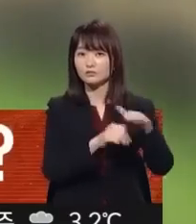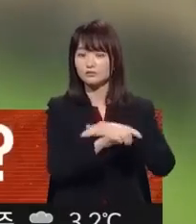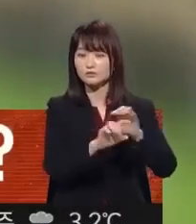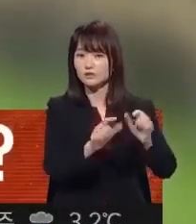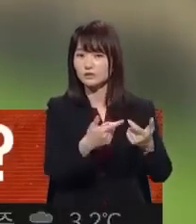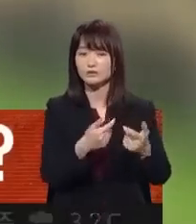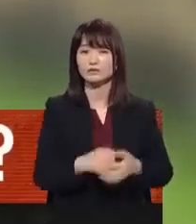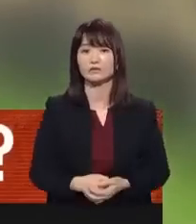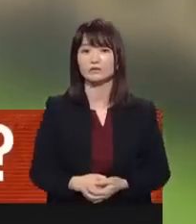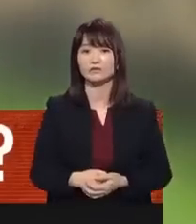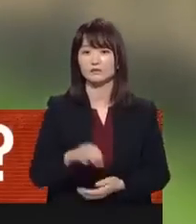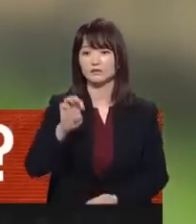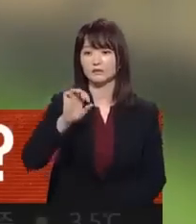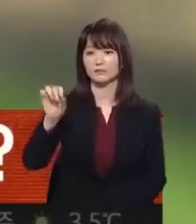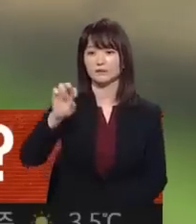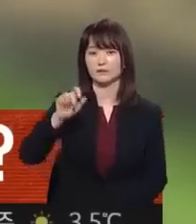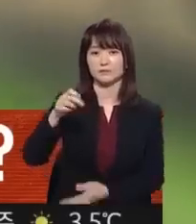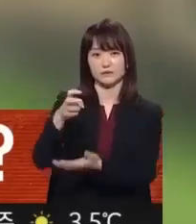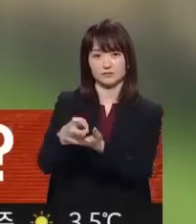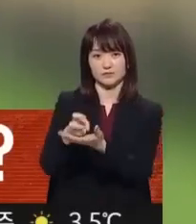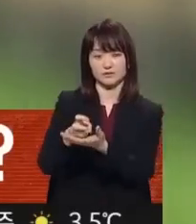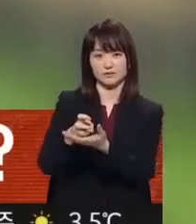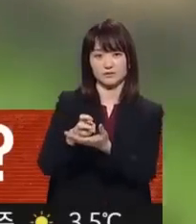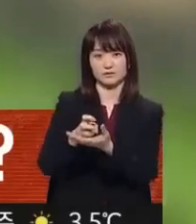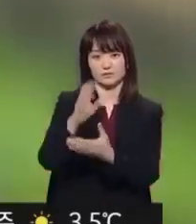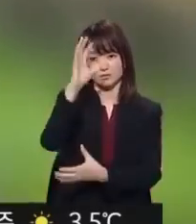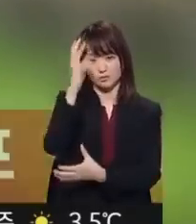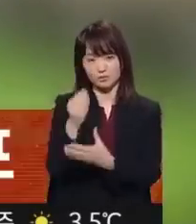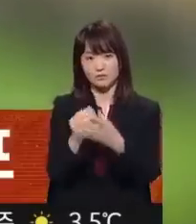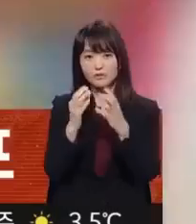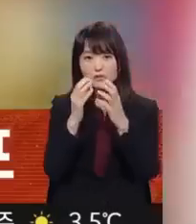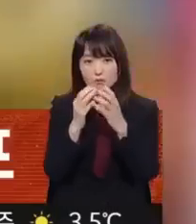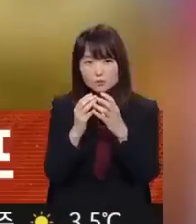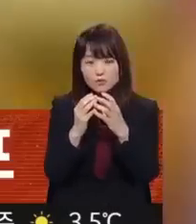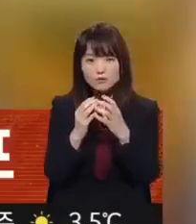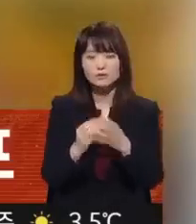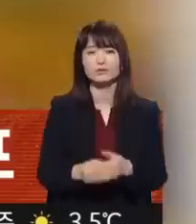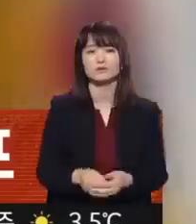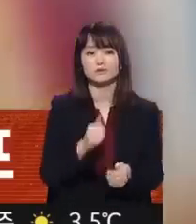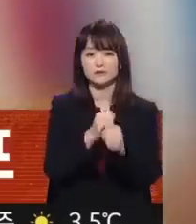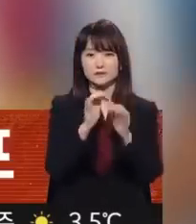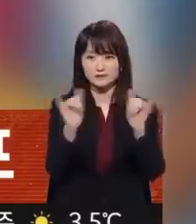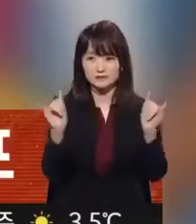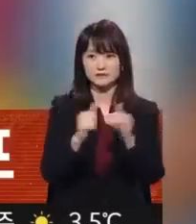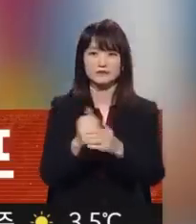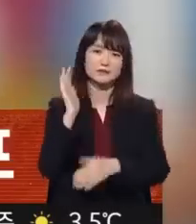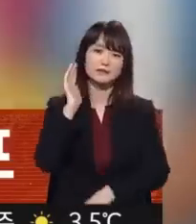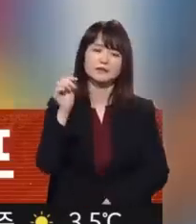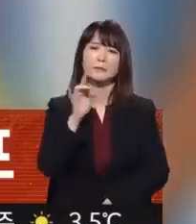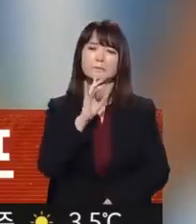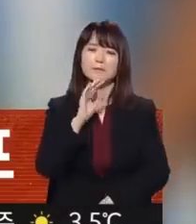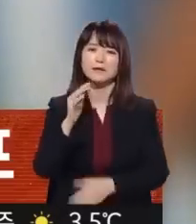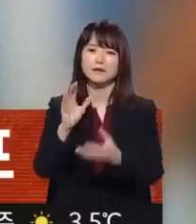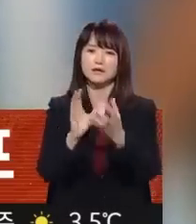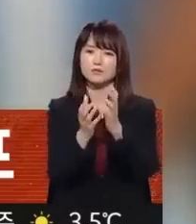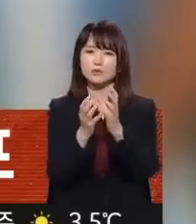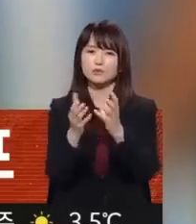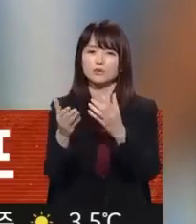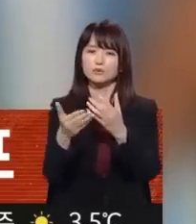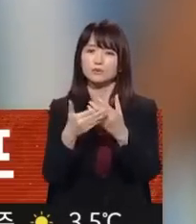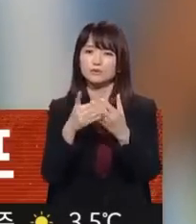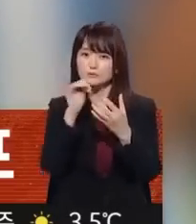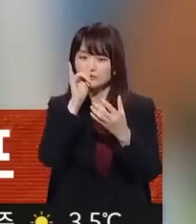하니? 피파 규정상 월드컵 트로피는 우승자들이나 대통령같이 엄선된 사람만 만질 수가 있습니다. 근데 이